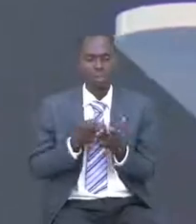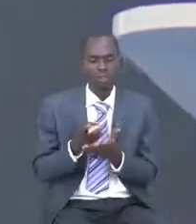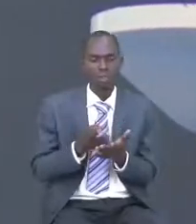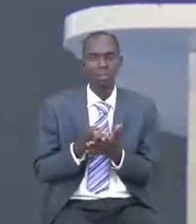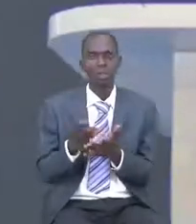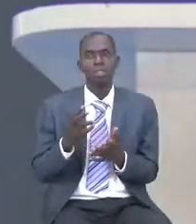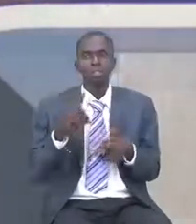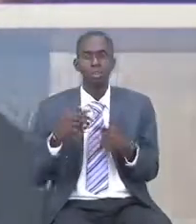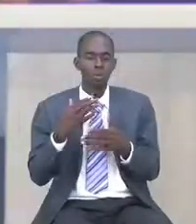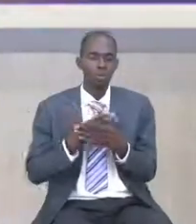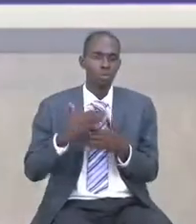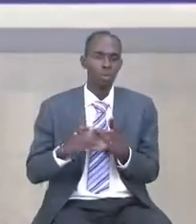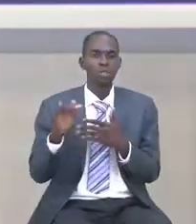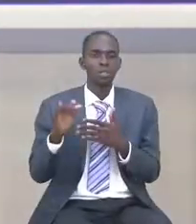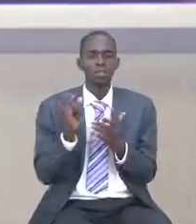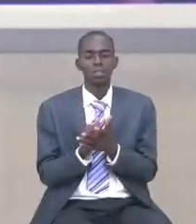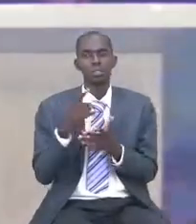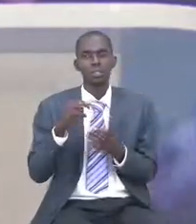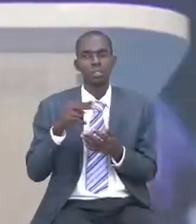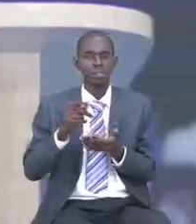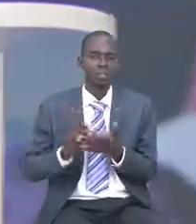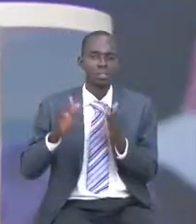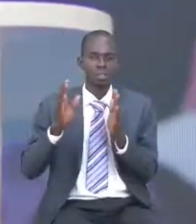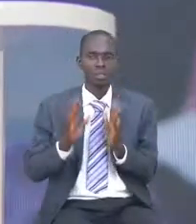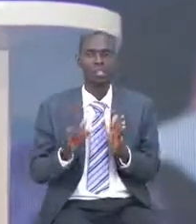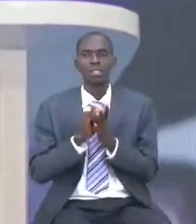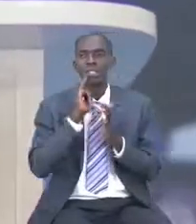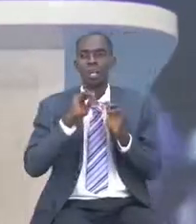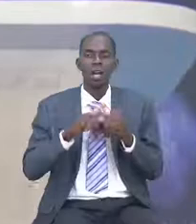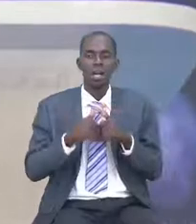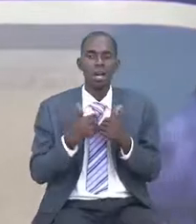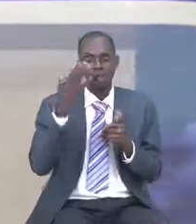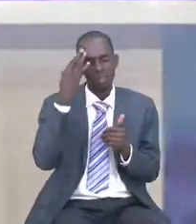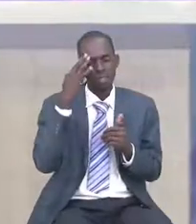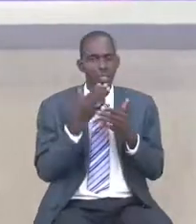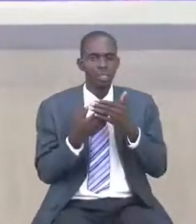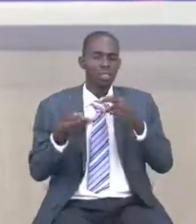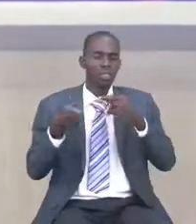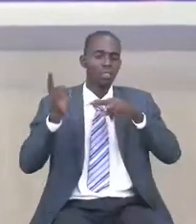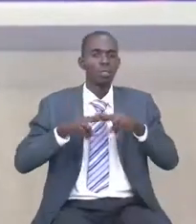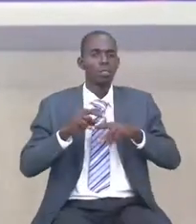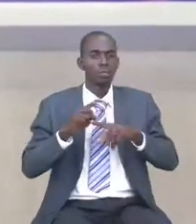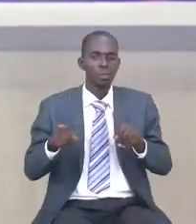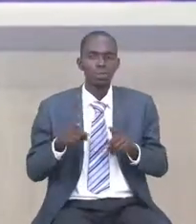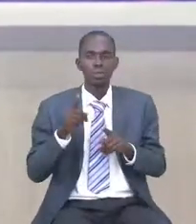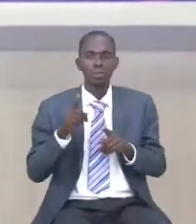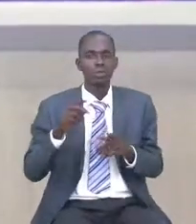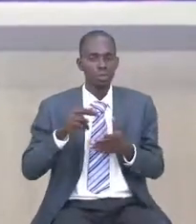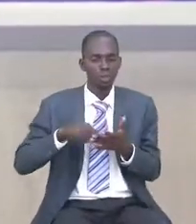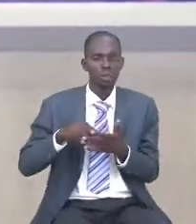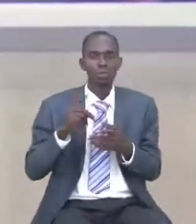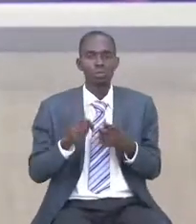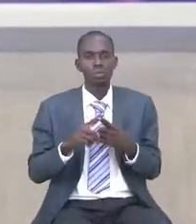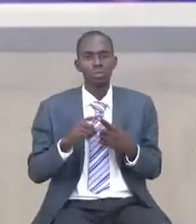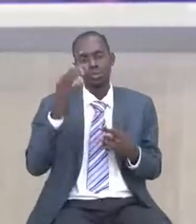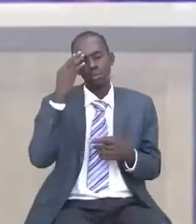faire des recherches et aller au-delà de ce qu'il a écrit. Ça, c'est de cette manière que la connaissance augmente.